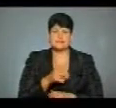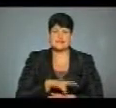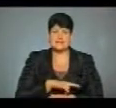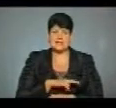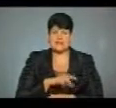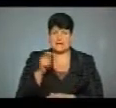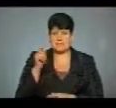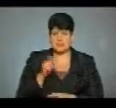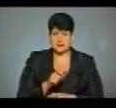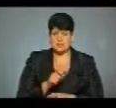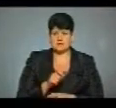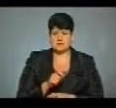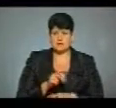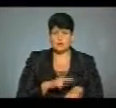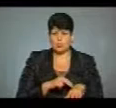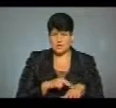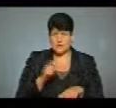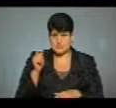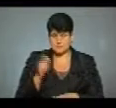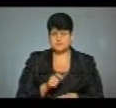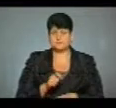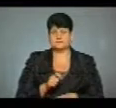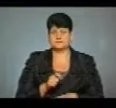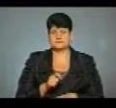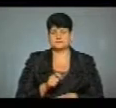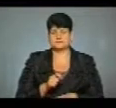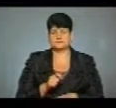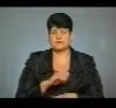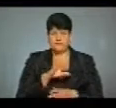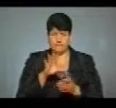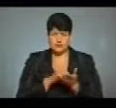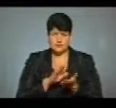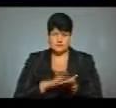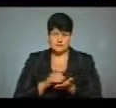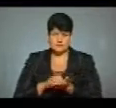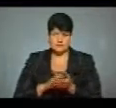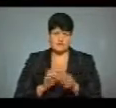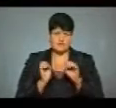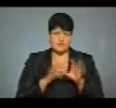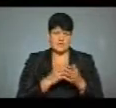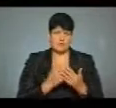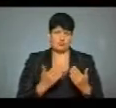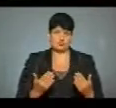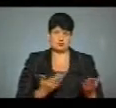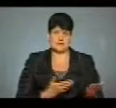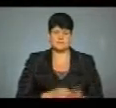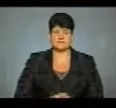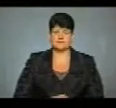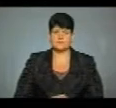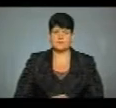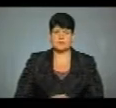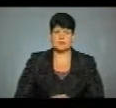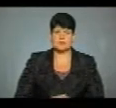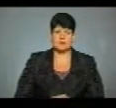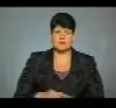директорові, приїхали, потім там і поліція була, то все зафіксували, передали в музей. Монети